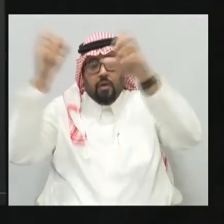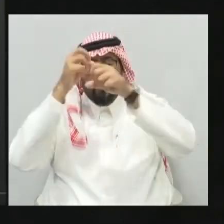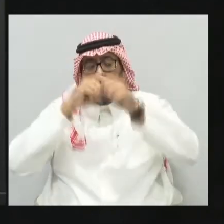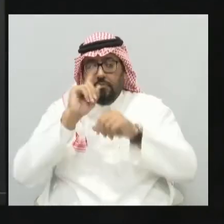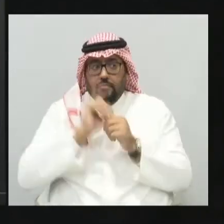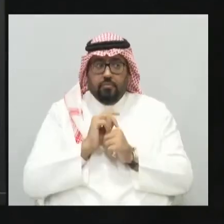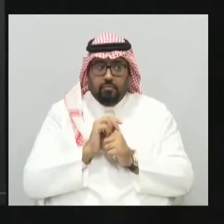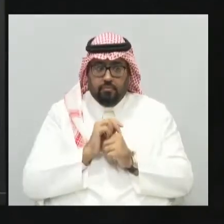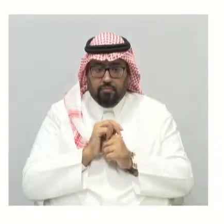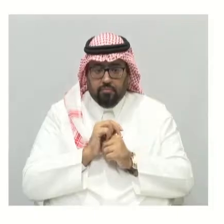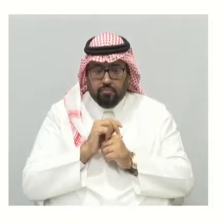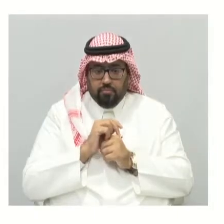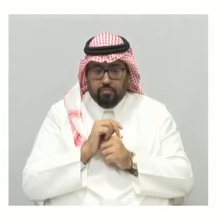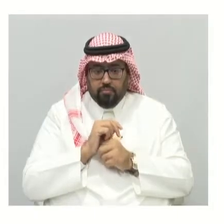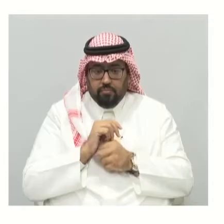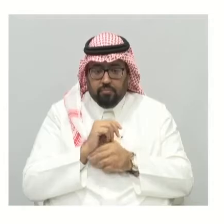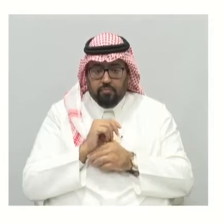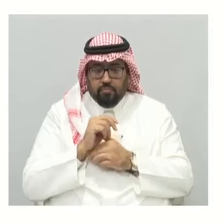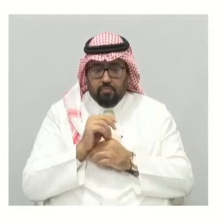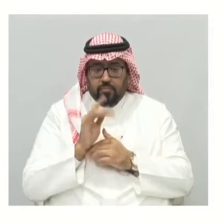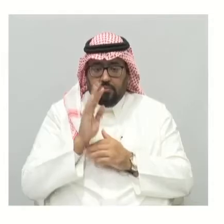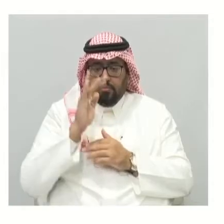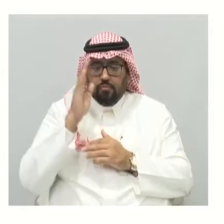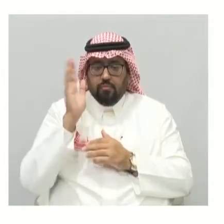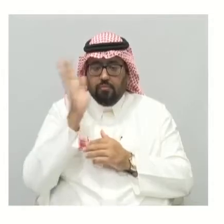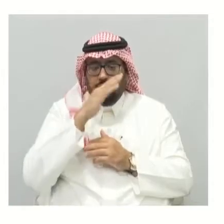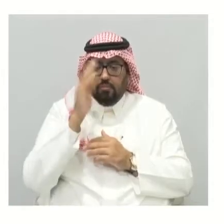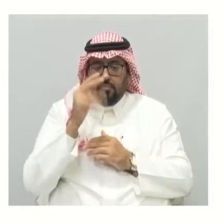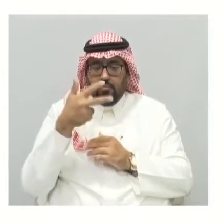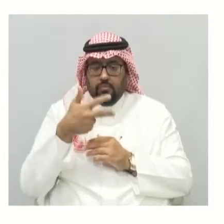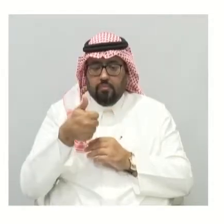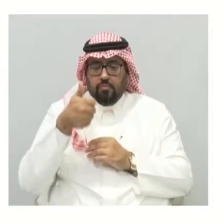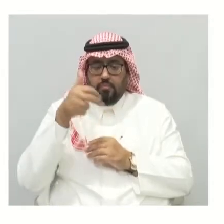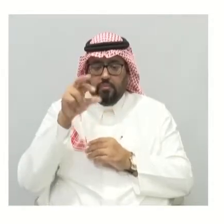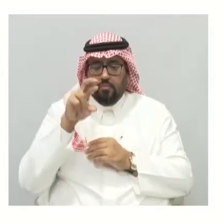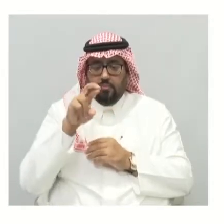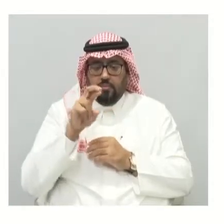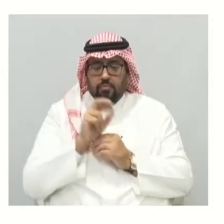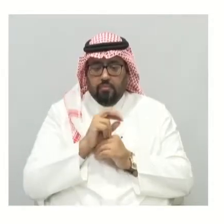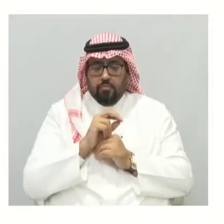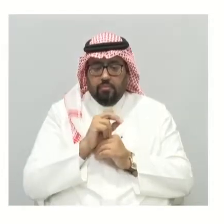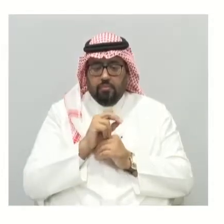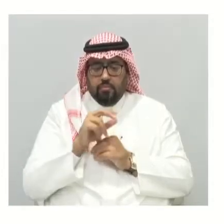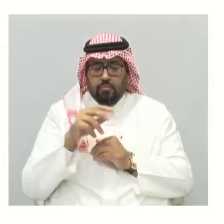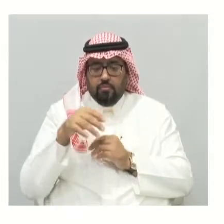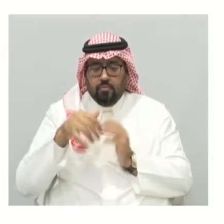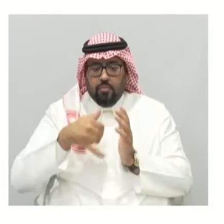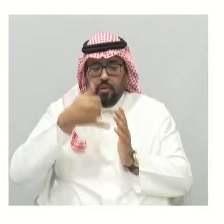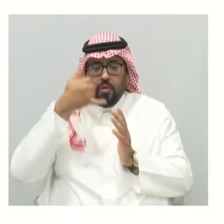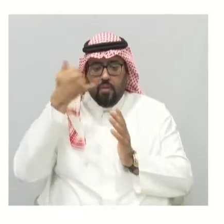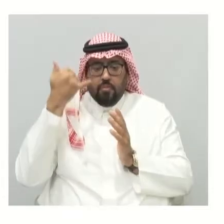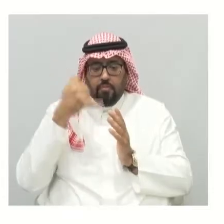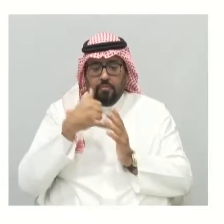طيب اذا نقول الدخان عندنا عباره عن غاز والعسل عندنا